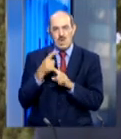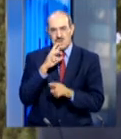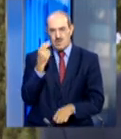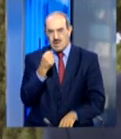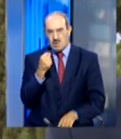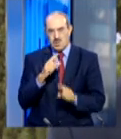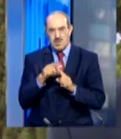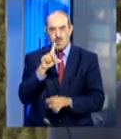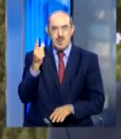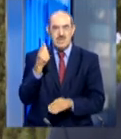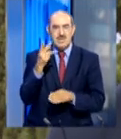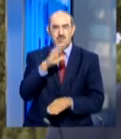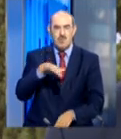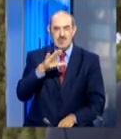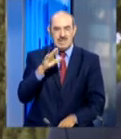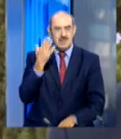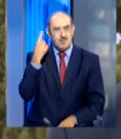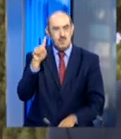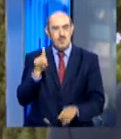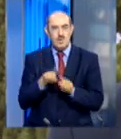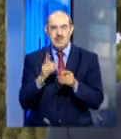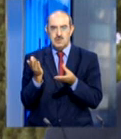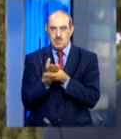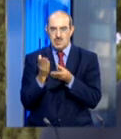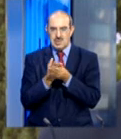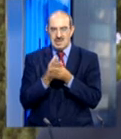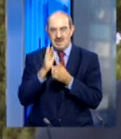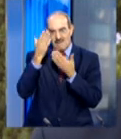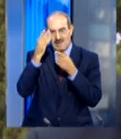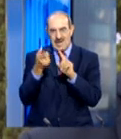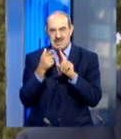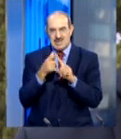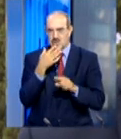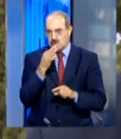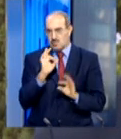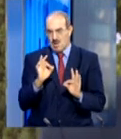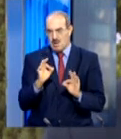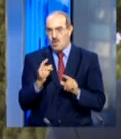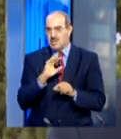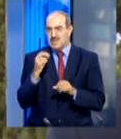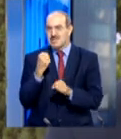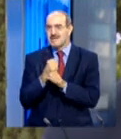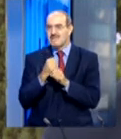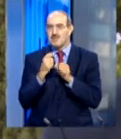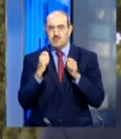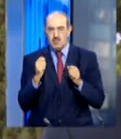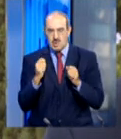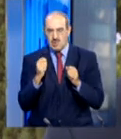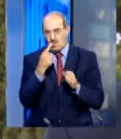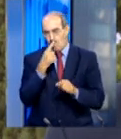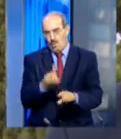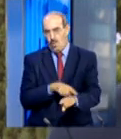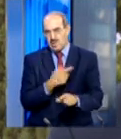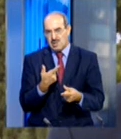قضايا الشعوب العادلة، خاصة فيما يتعلق بالقضية الفلسطينية التي تعد جوهر العمل الدبلوماسي على مر